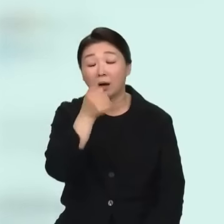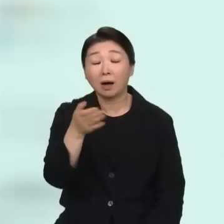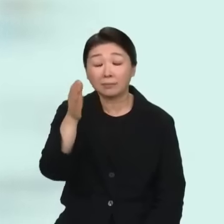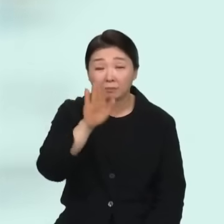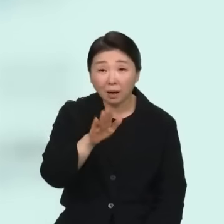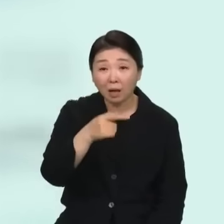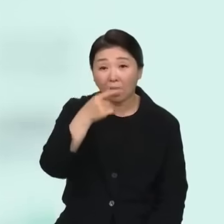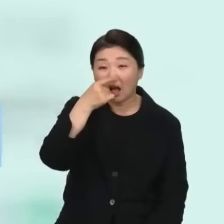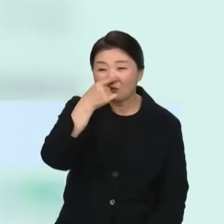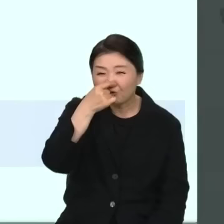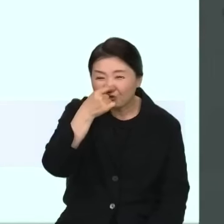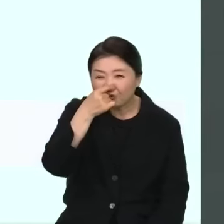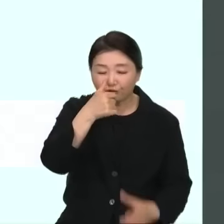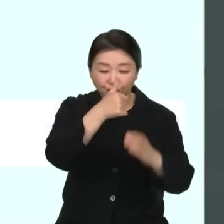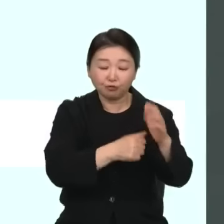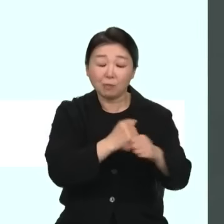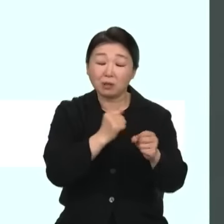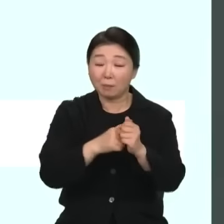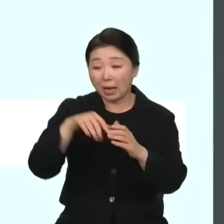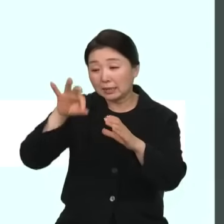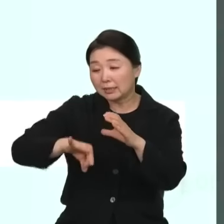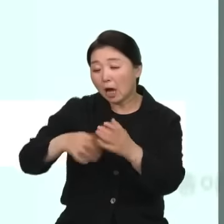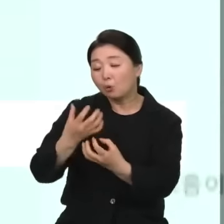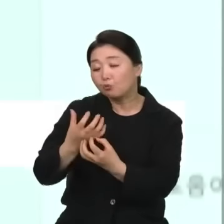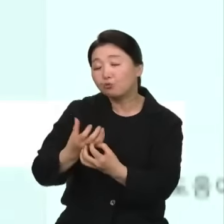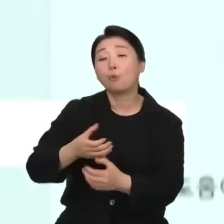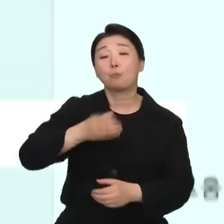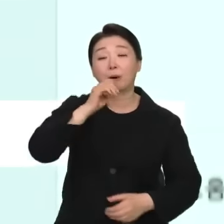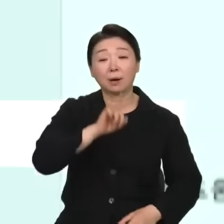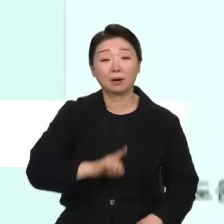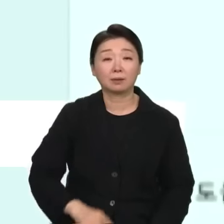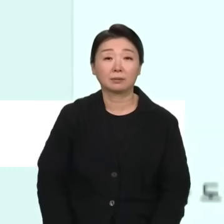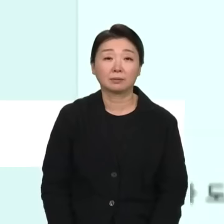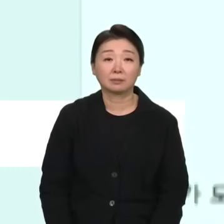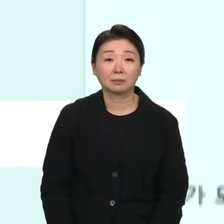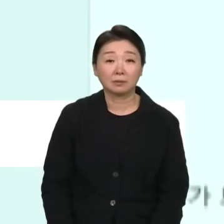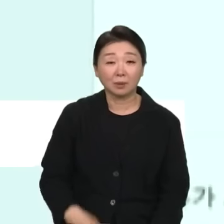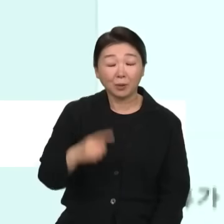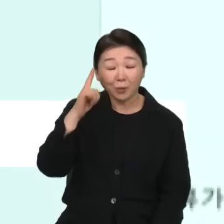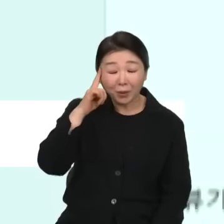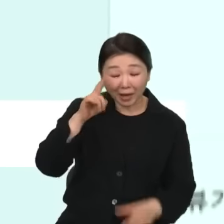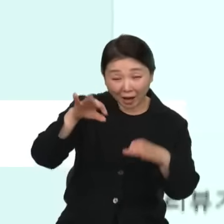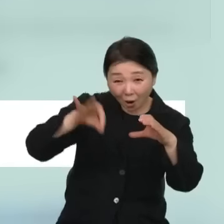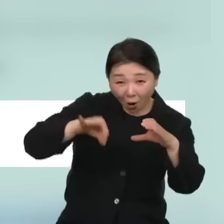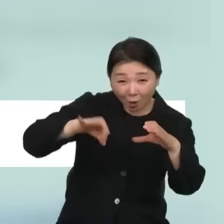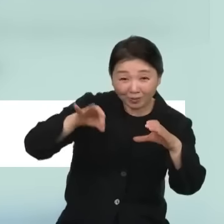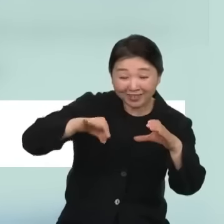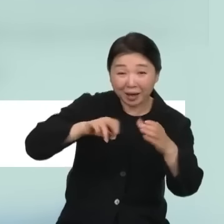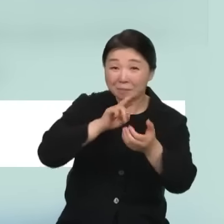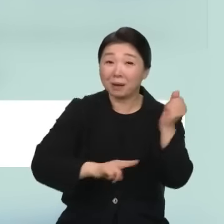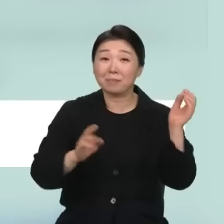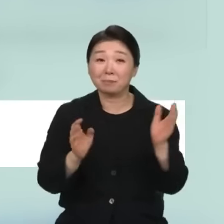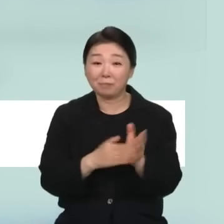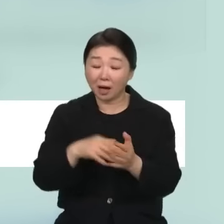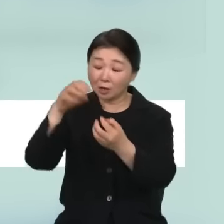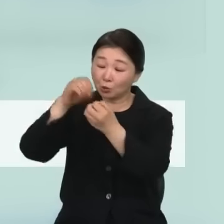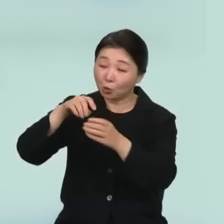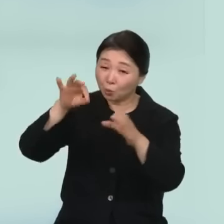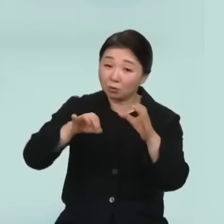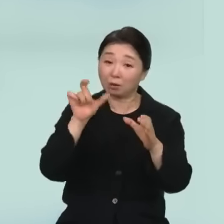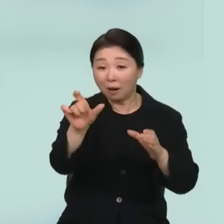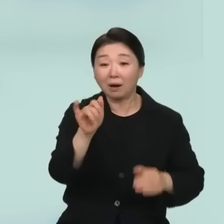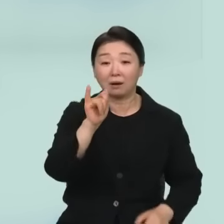담금주로 해먹었다거나 차로 달여먹었다는 후기가 눈에 띕니다. 아예 허브차 카테고리에서 판매하거나 전통차로